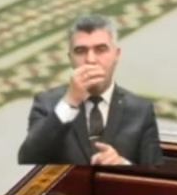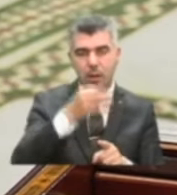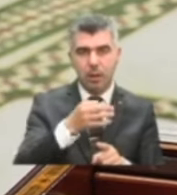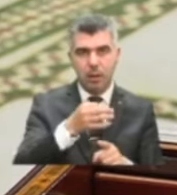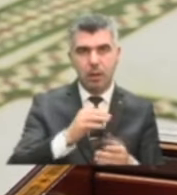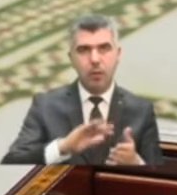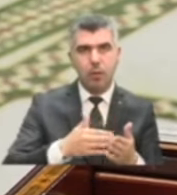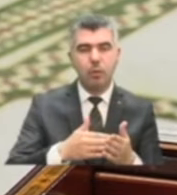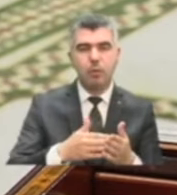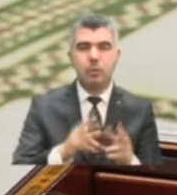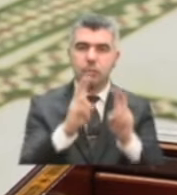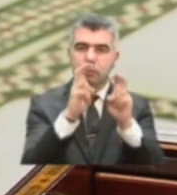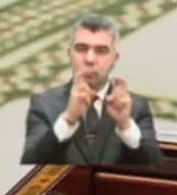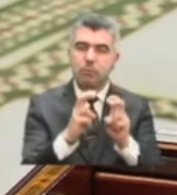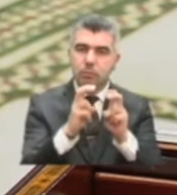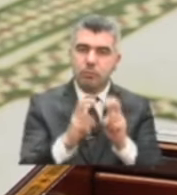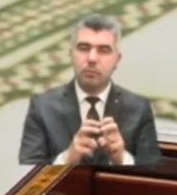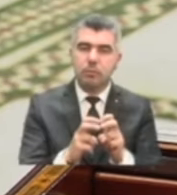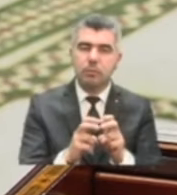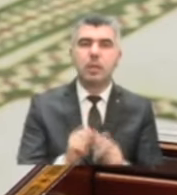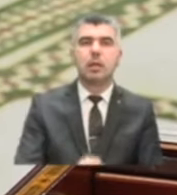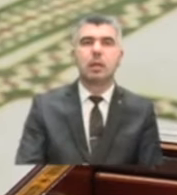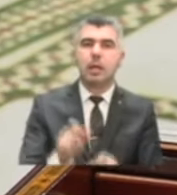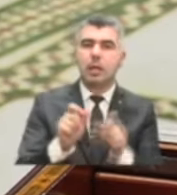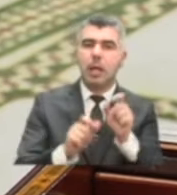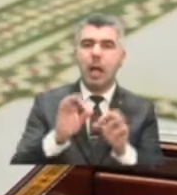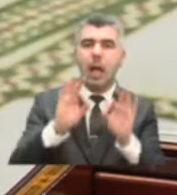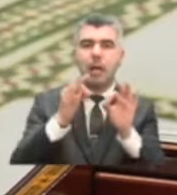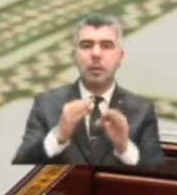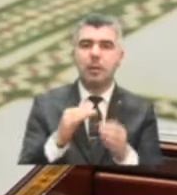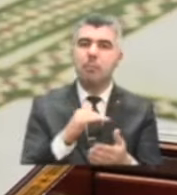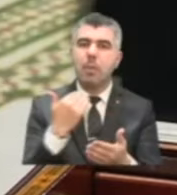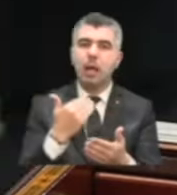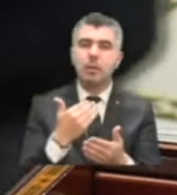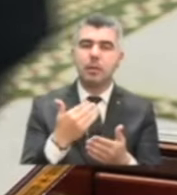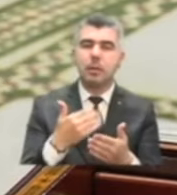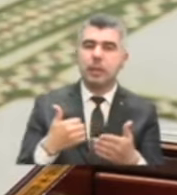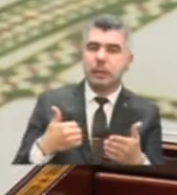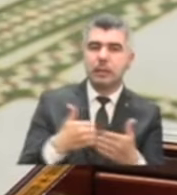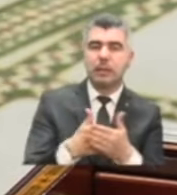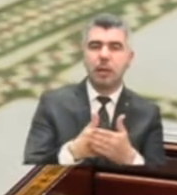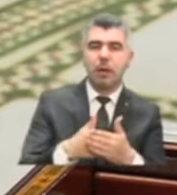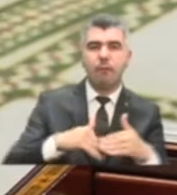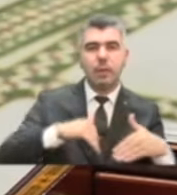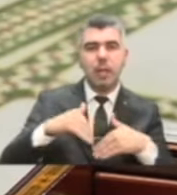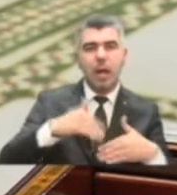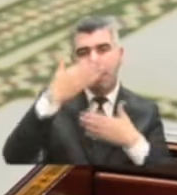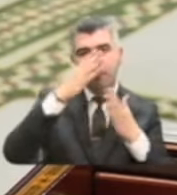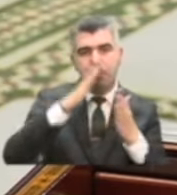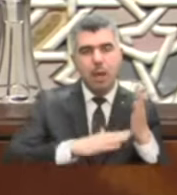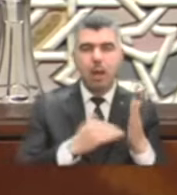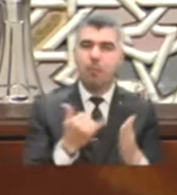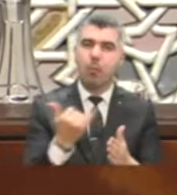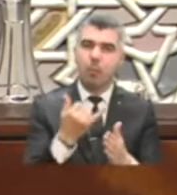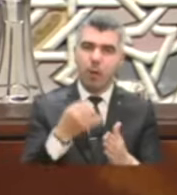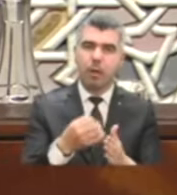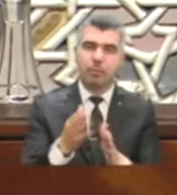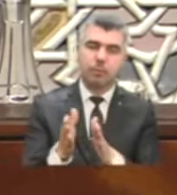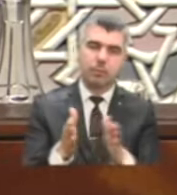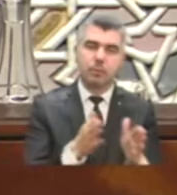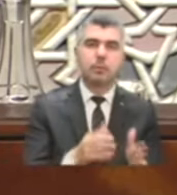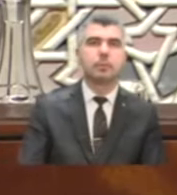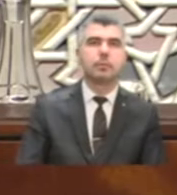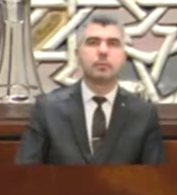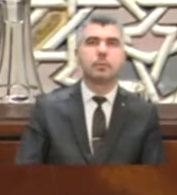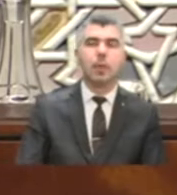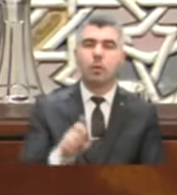يعني التخفيضي ديال عدد القتلى ديال الطرقات في المغرب اللي تهمنا كلنا. شكرا. شكرا السيد